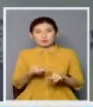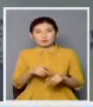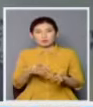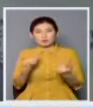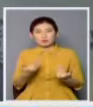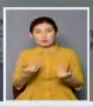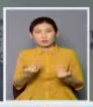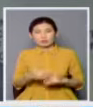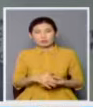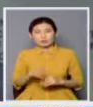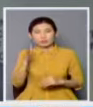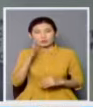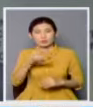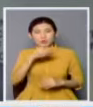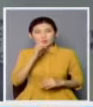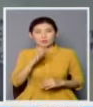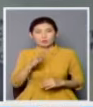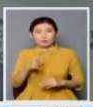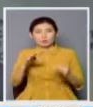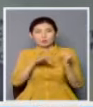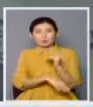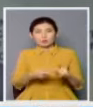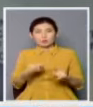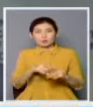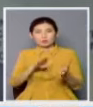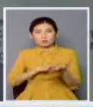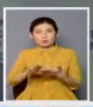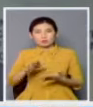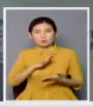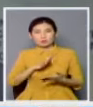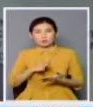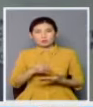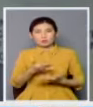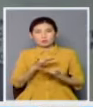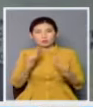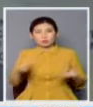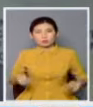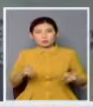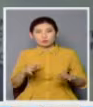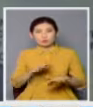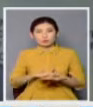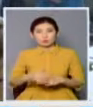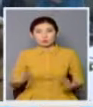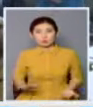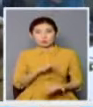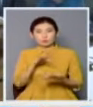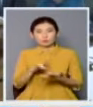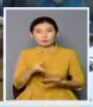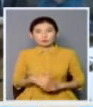на сегодня питьевая вода после водочных сооружений не представляет опасности для здоровья населения города.